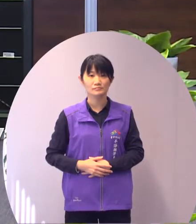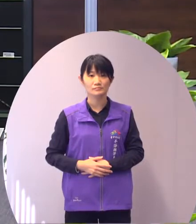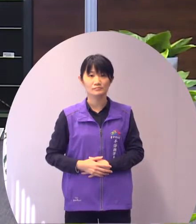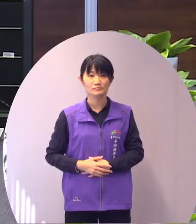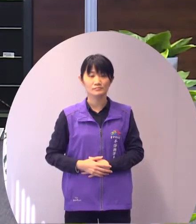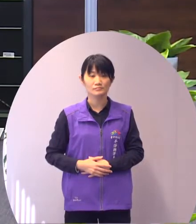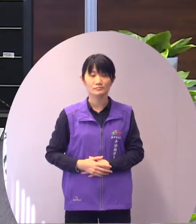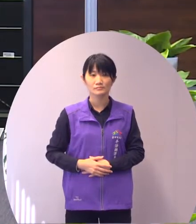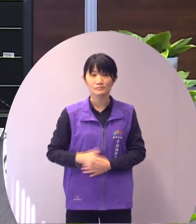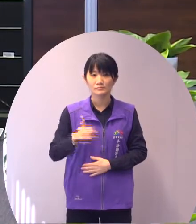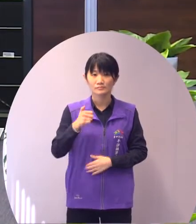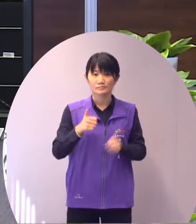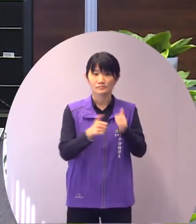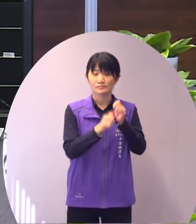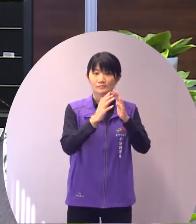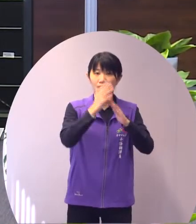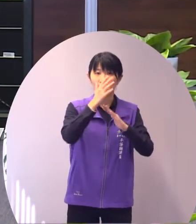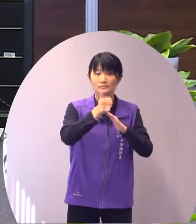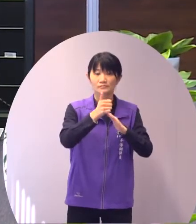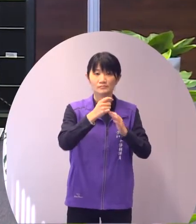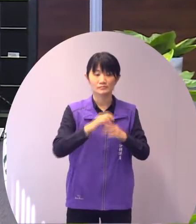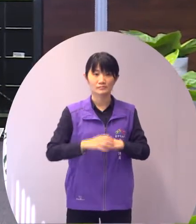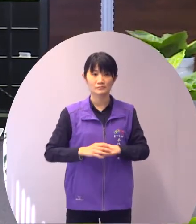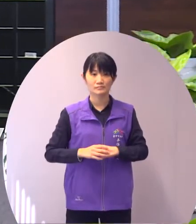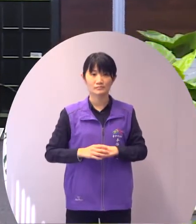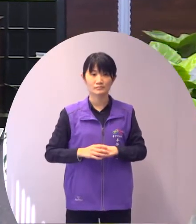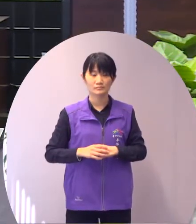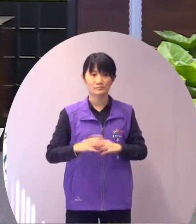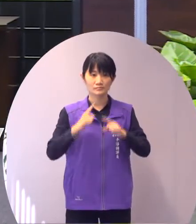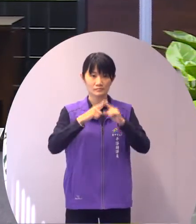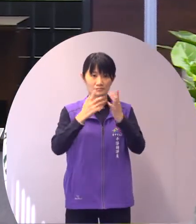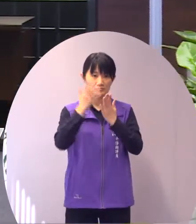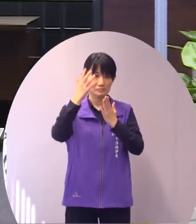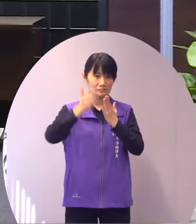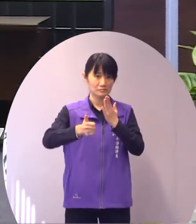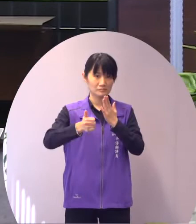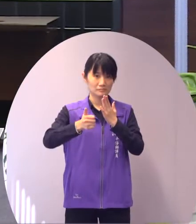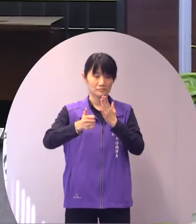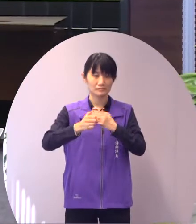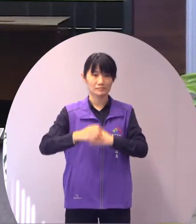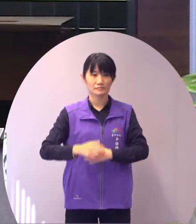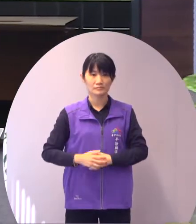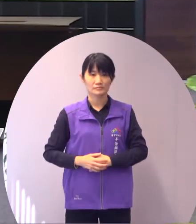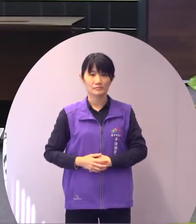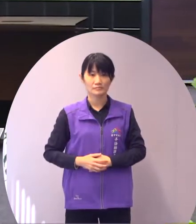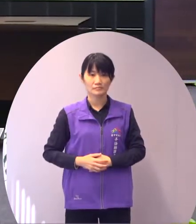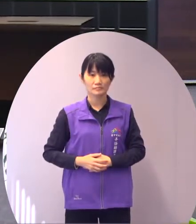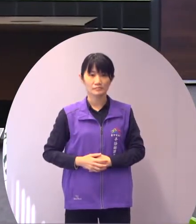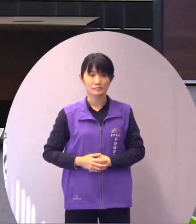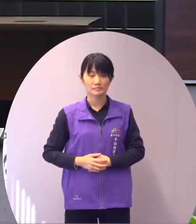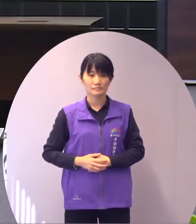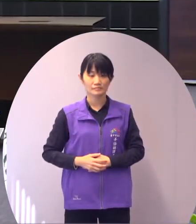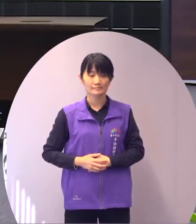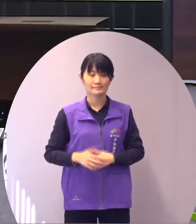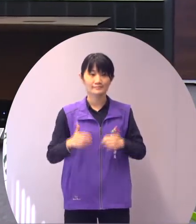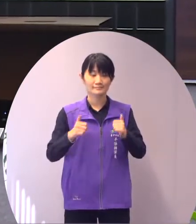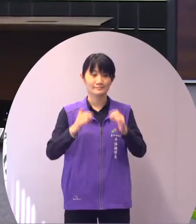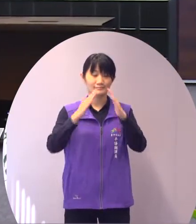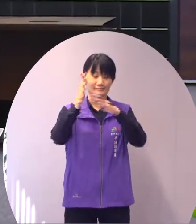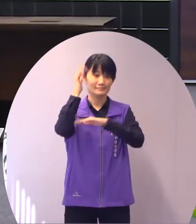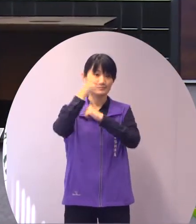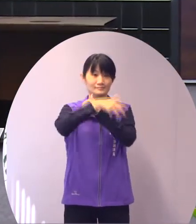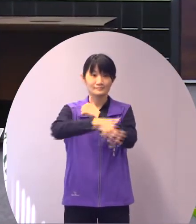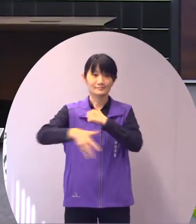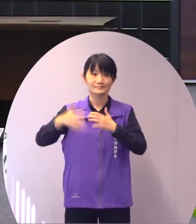谢谢副市长，各位副市长，还有秘书长，还有我们的府内的同仁，大